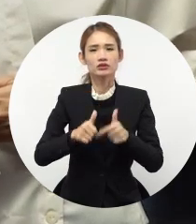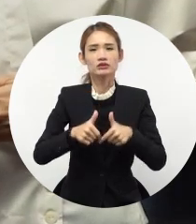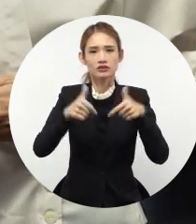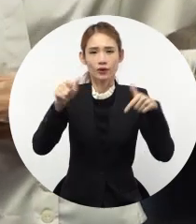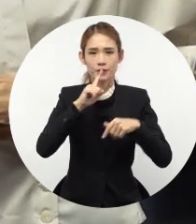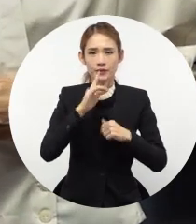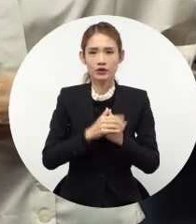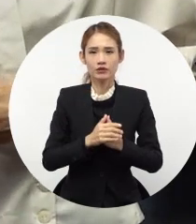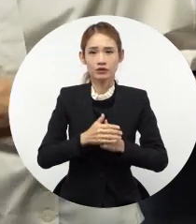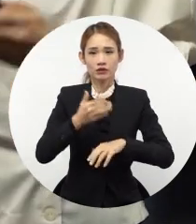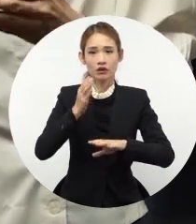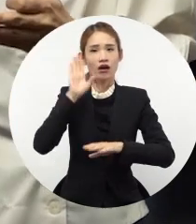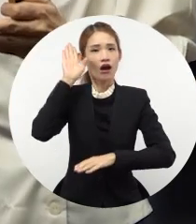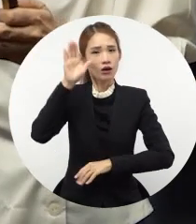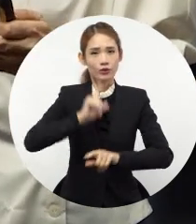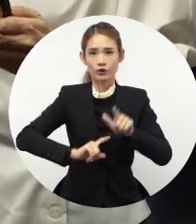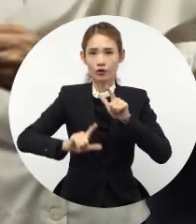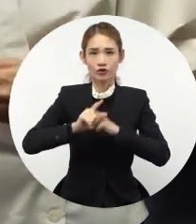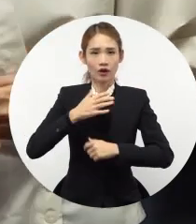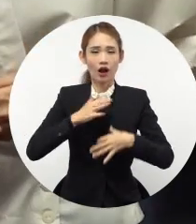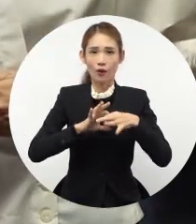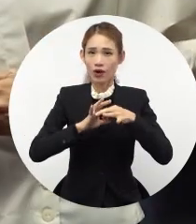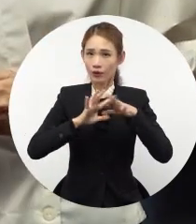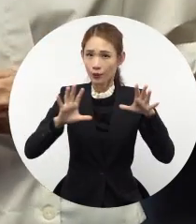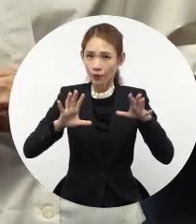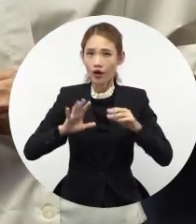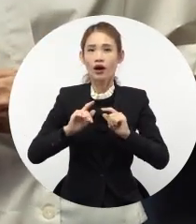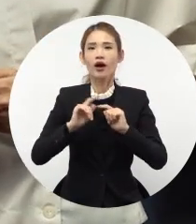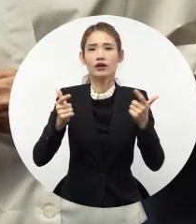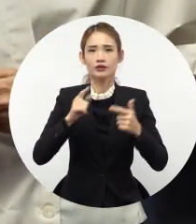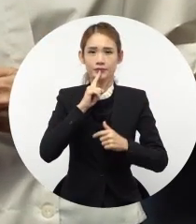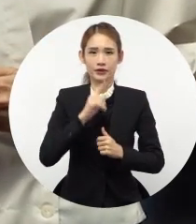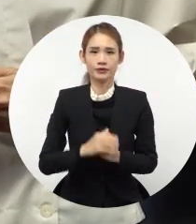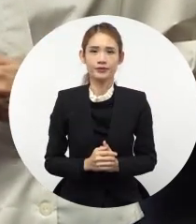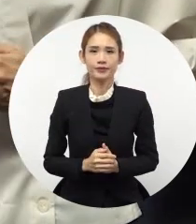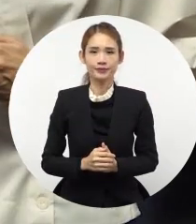이상 남의 일이라고는 할 수 없을 것 같아요, 여러분.